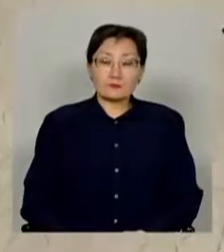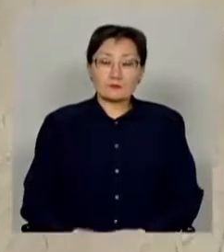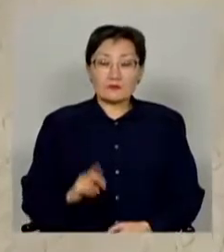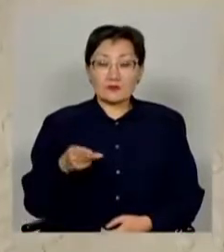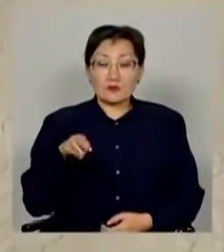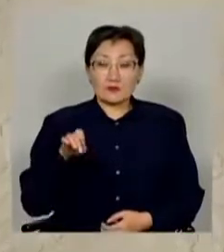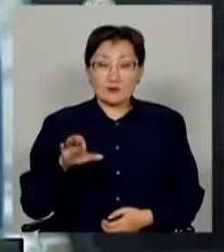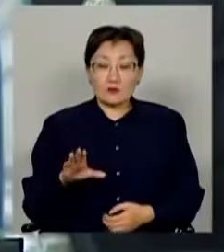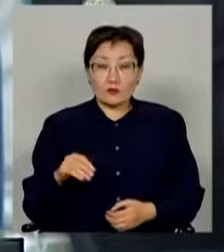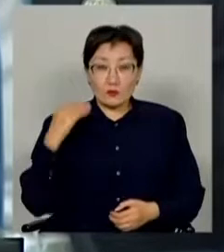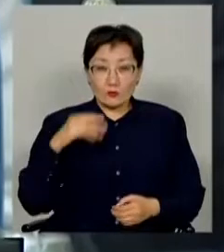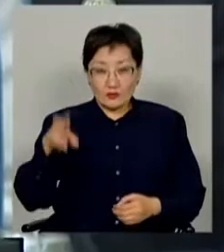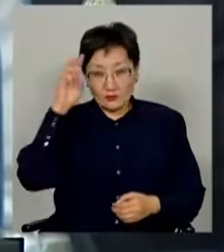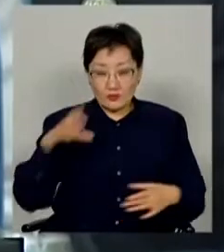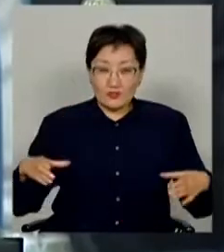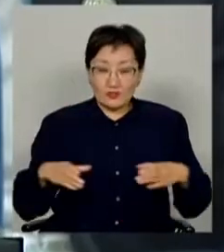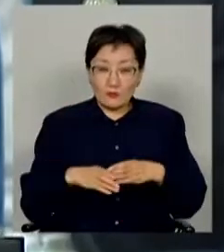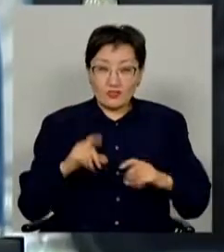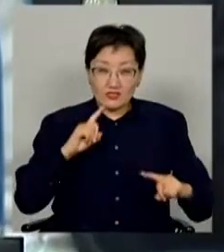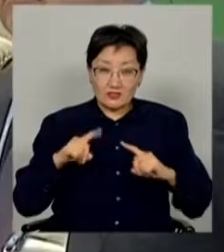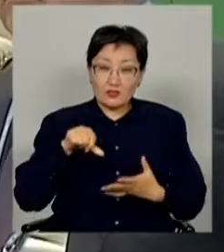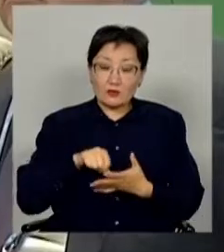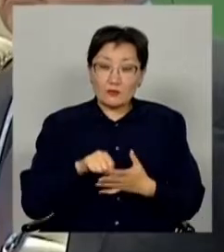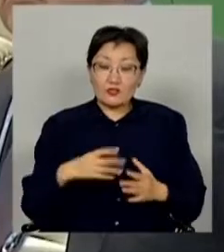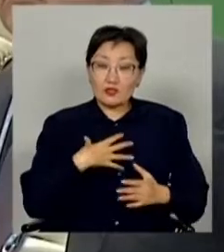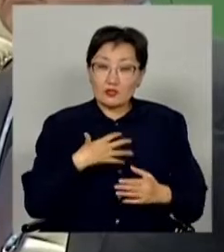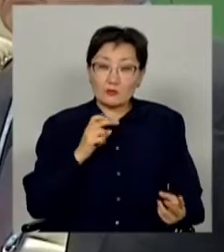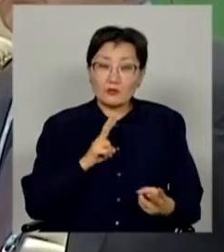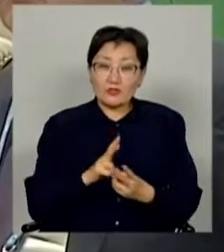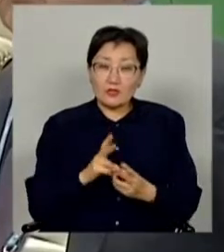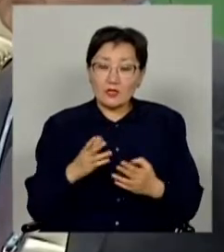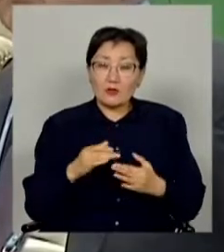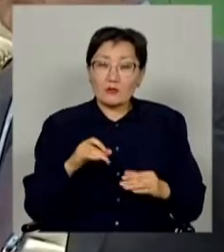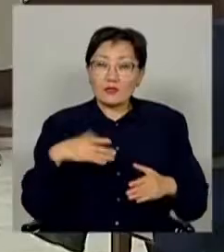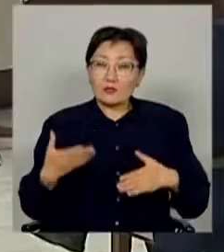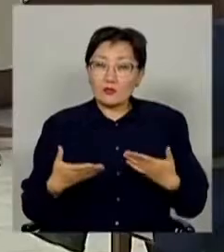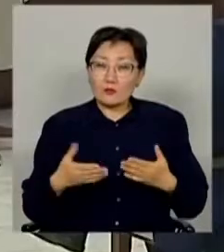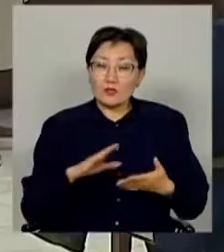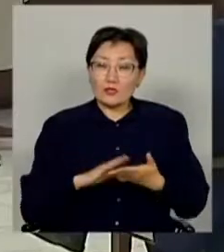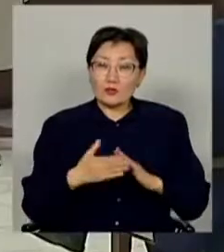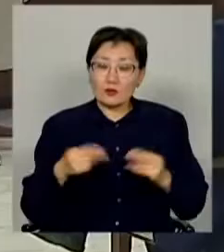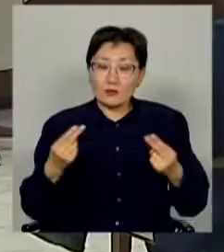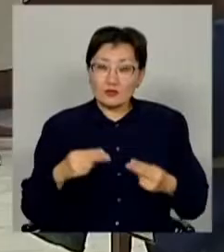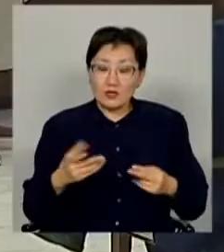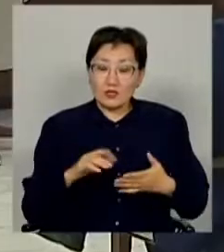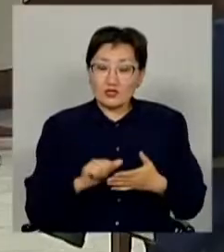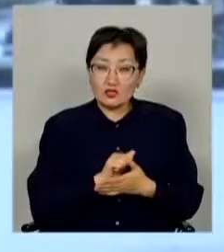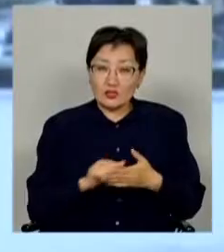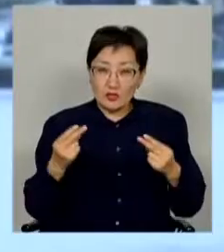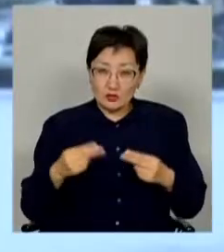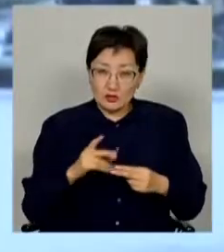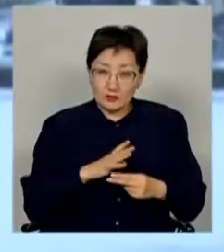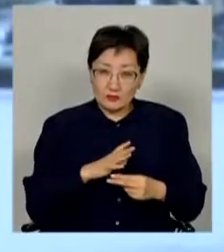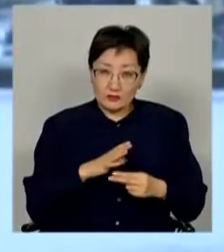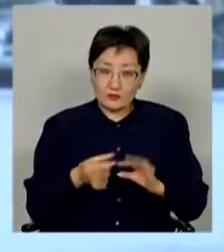Қасым-Жомарт Тоқаев түркі мемлекеттер ұйымының саммитіне қатысты. Келелі кездесуде тараптар қандай келісімге келді, нендей құжаттарға қол